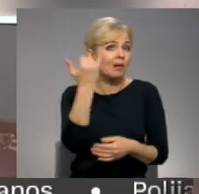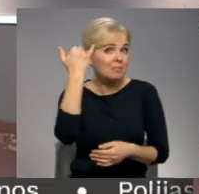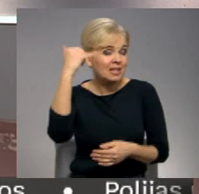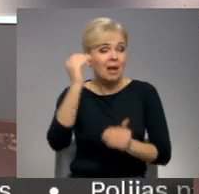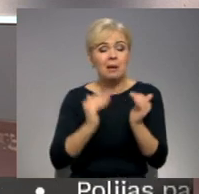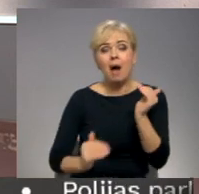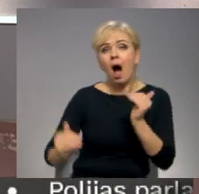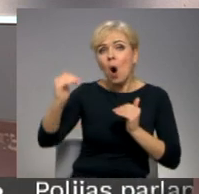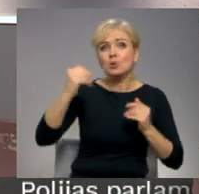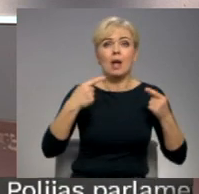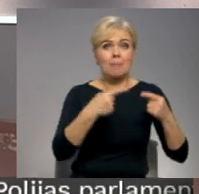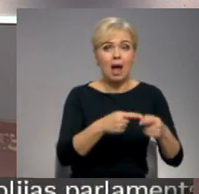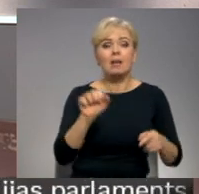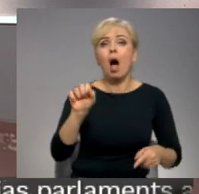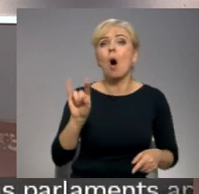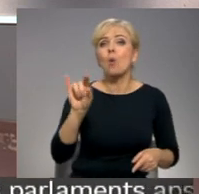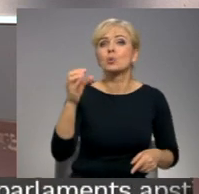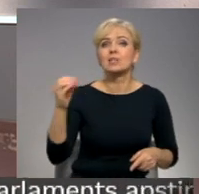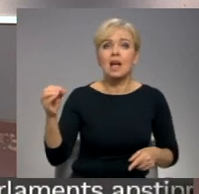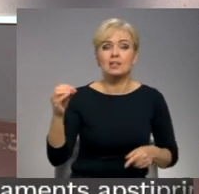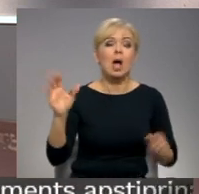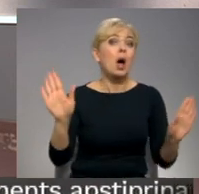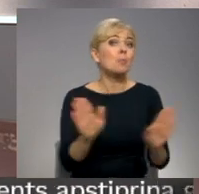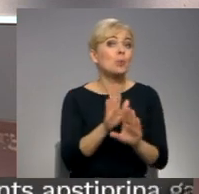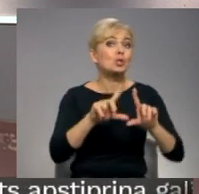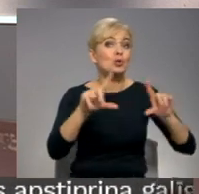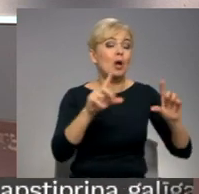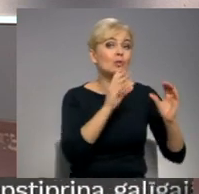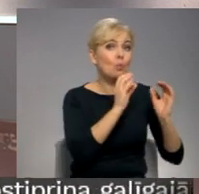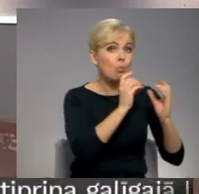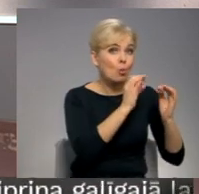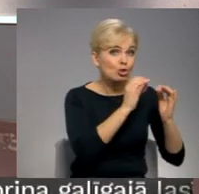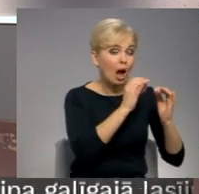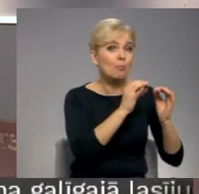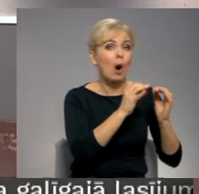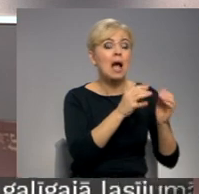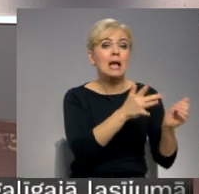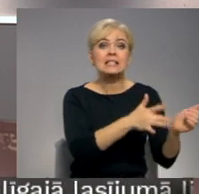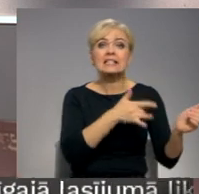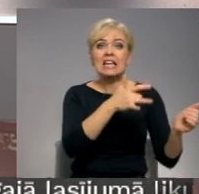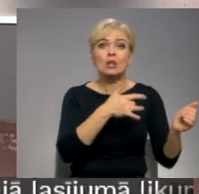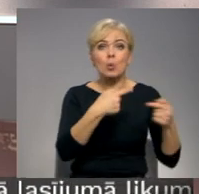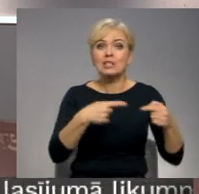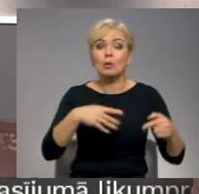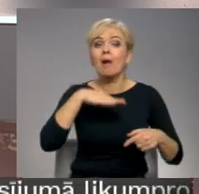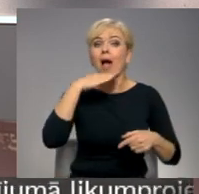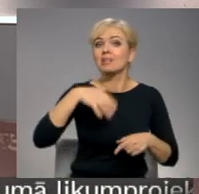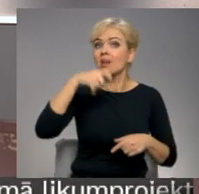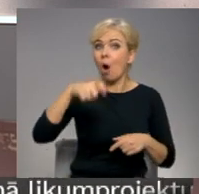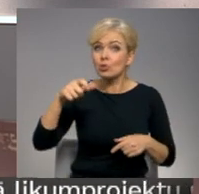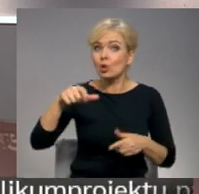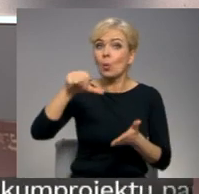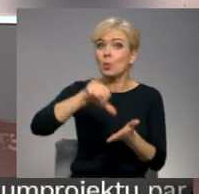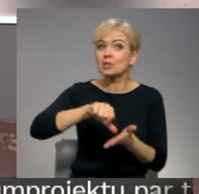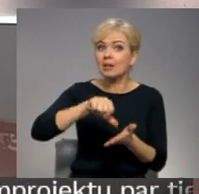augstākiem mērķiem, Auces mūzikas skolas pūšamo un stīgu instrumentu klases audzēkņi pērn uzstājās kopīgā koncertā ar Jāzepa